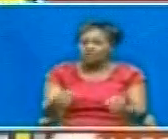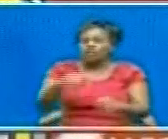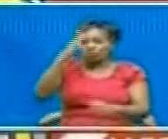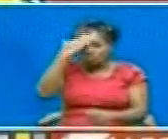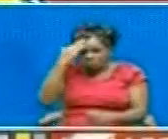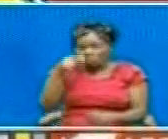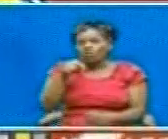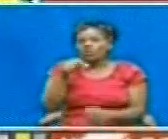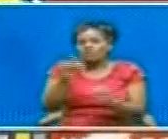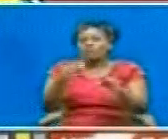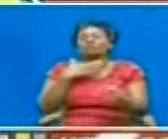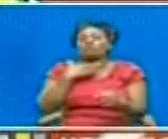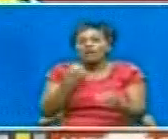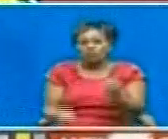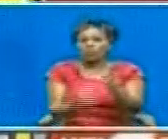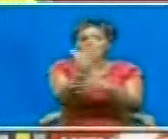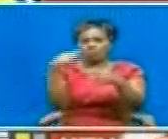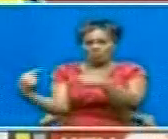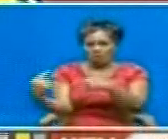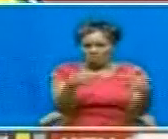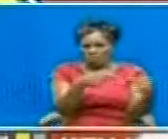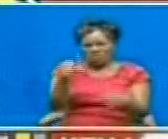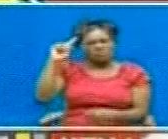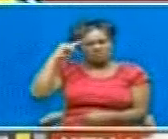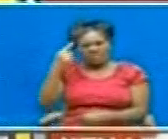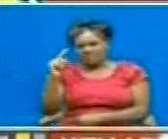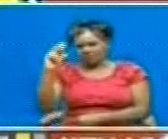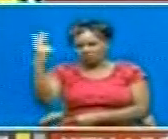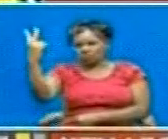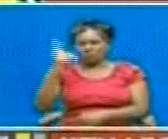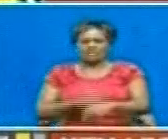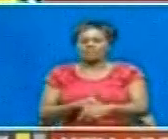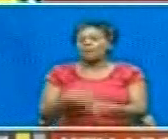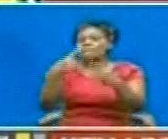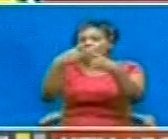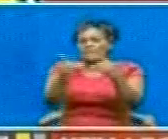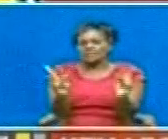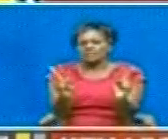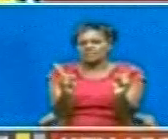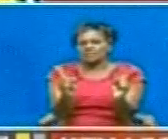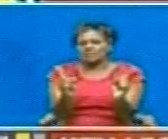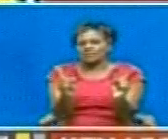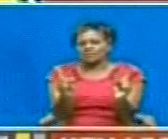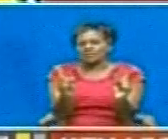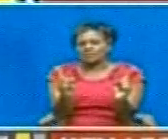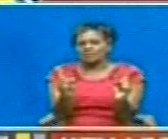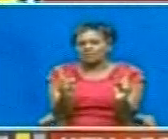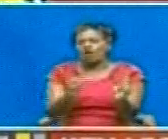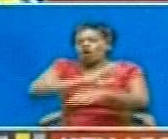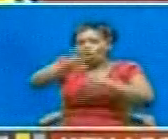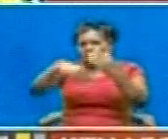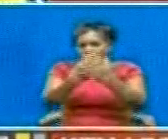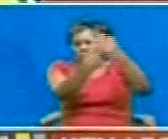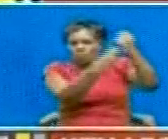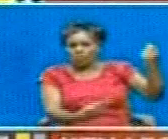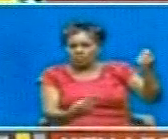unapotaka kutoa vurugu pale, na unafikiria mara mbili kwanza. Lakini nafikiria kiujumla ni pande zote